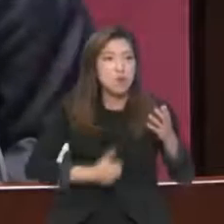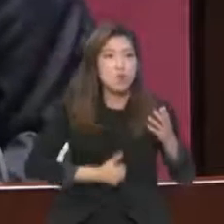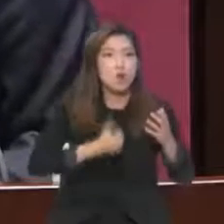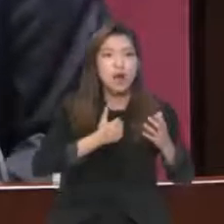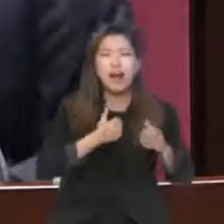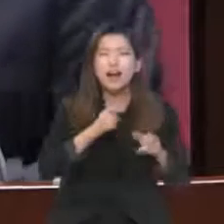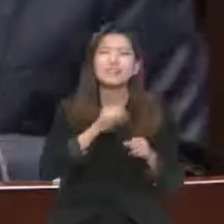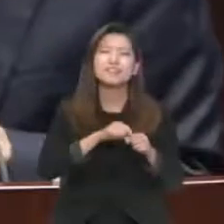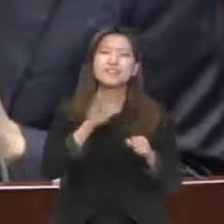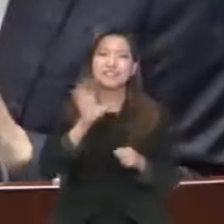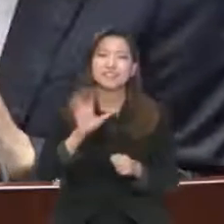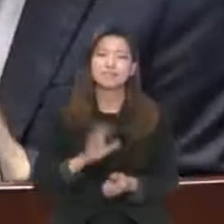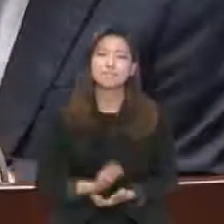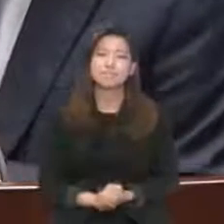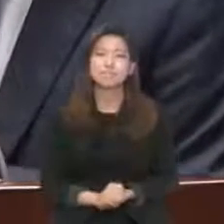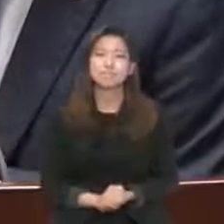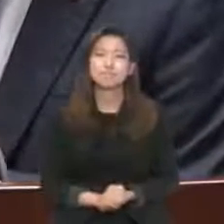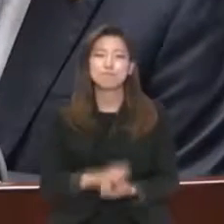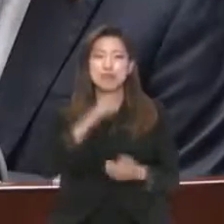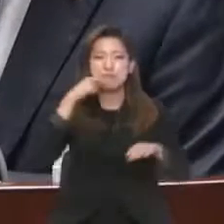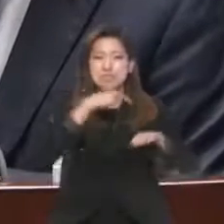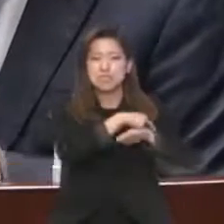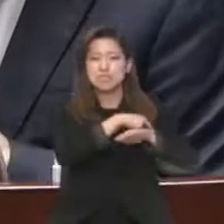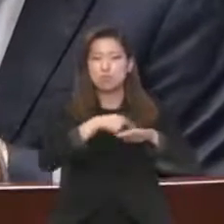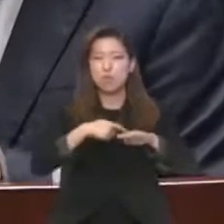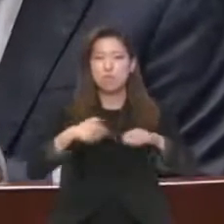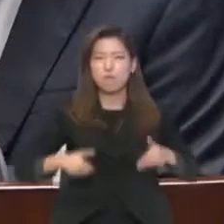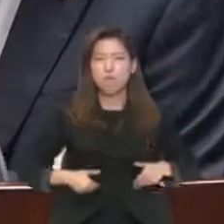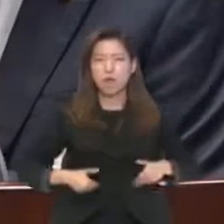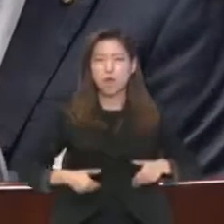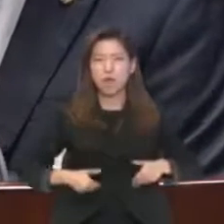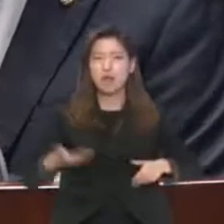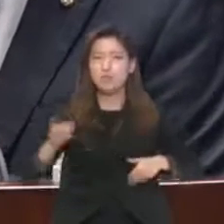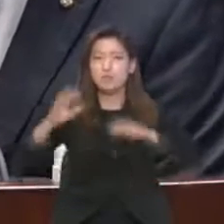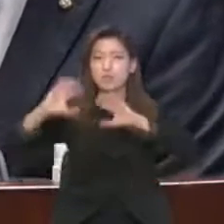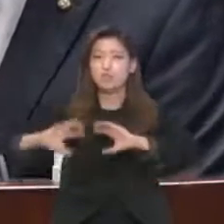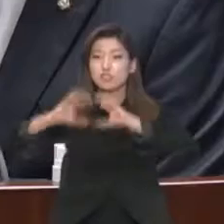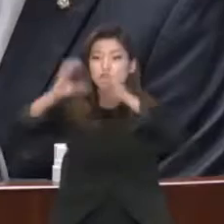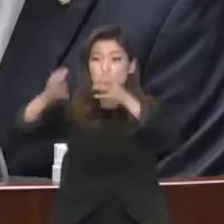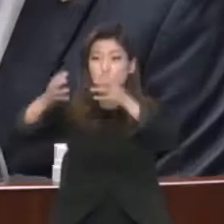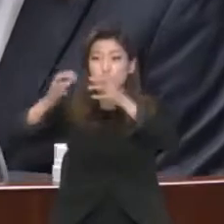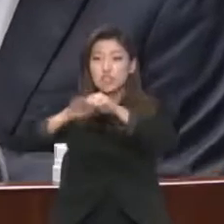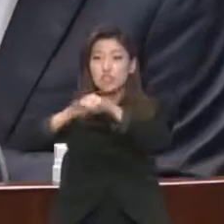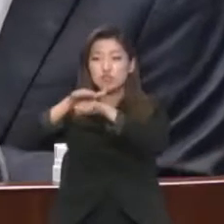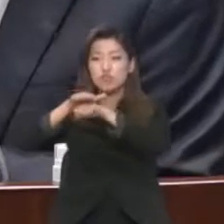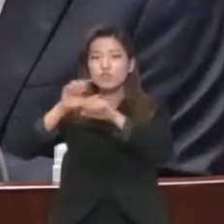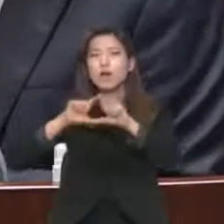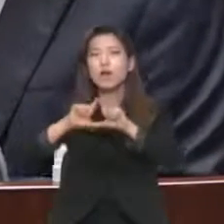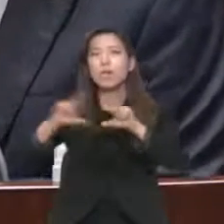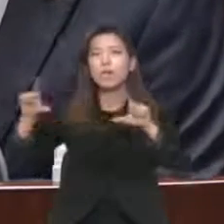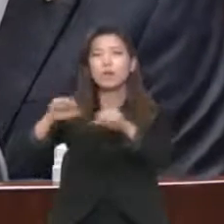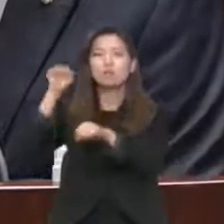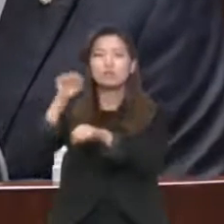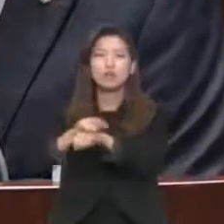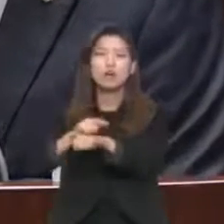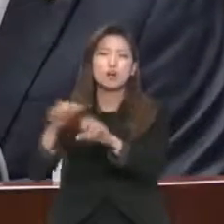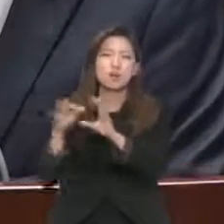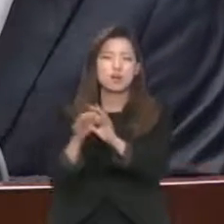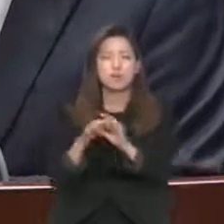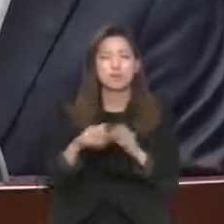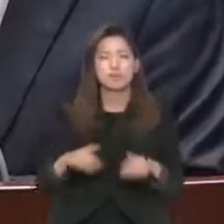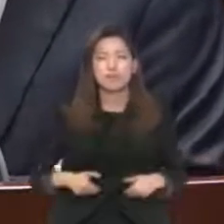말씀드린 민족을 강조하는 특수성에서 이제는 국제주의적 보편성으로 전환해야 한다는 사례들을 몇 가지 설명드리고 싶어서